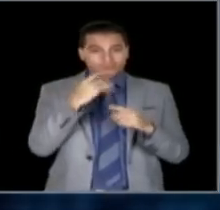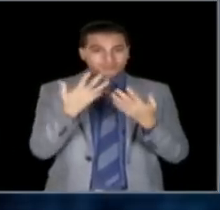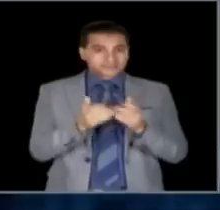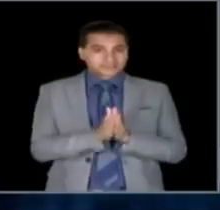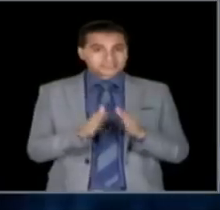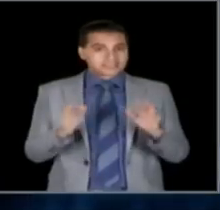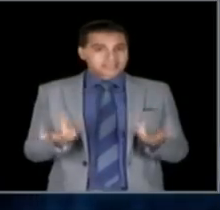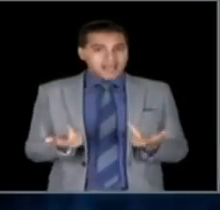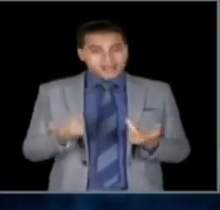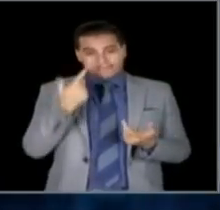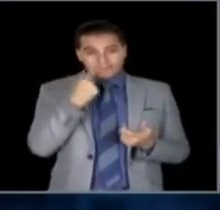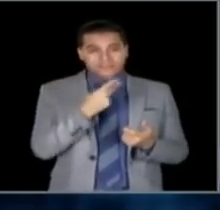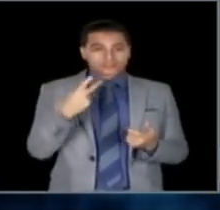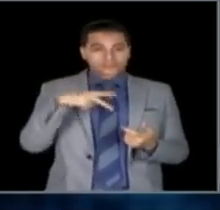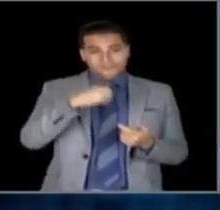1500 جنيه بما يساوي